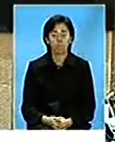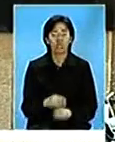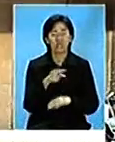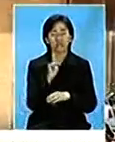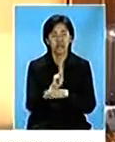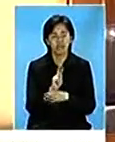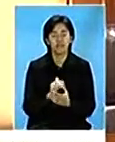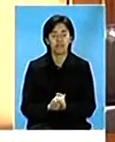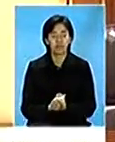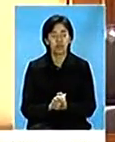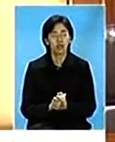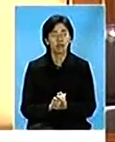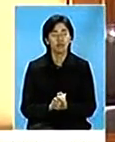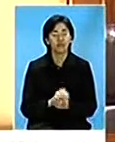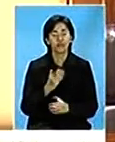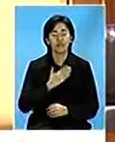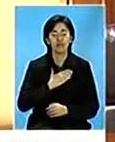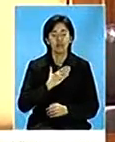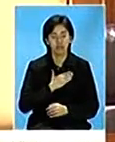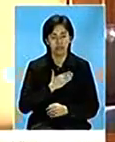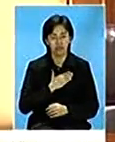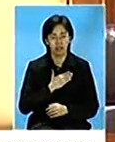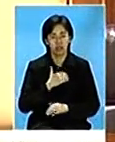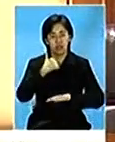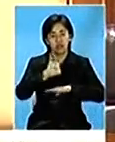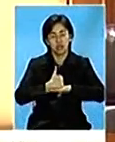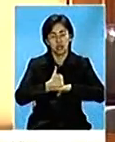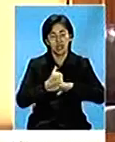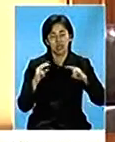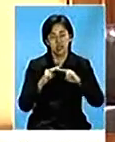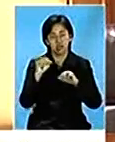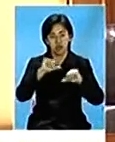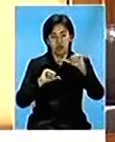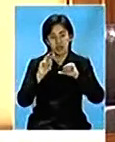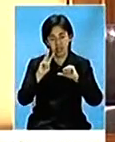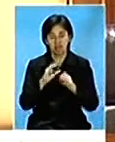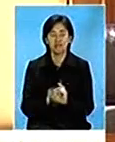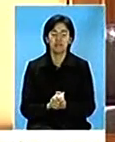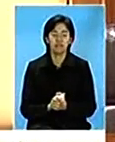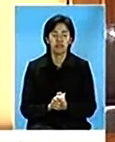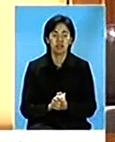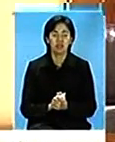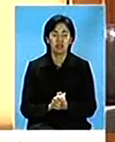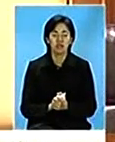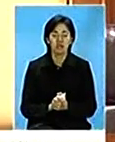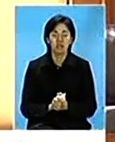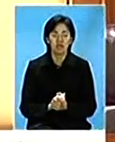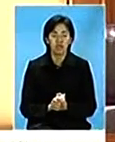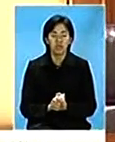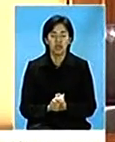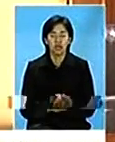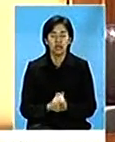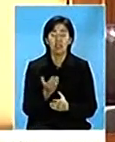ธานนะกับผมปรับประสบสรัสวดีรัฐมนตรีว่าการกระทรวงวิทยาศาสตร์ครับคือท่านจิรยุมาชวน